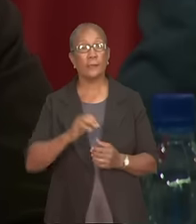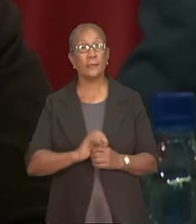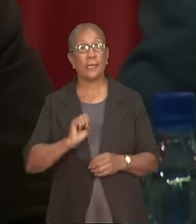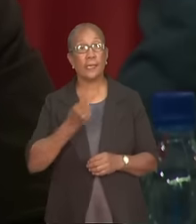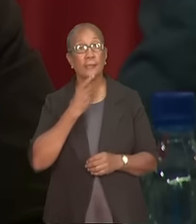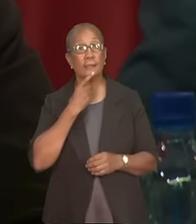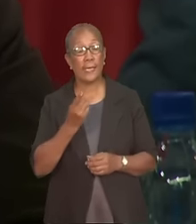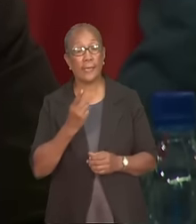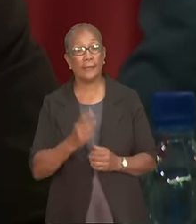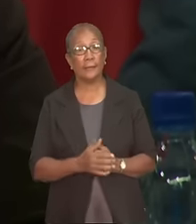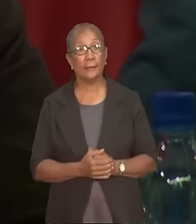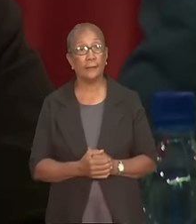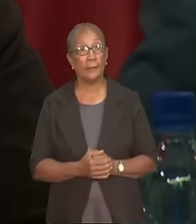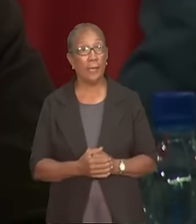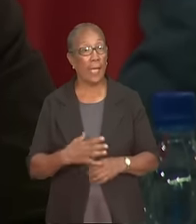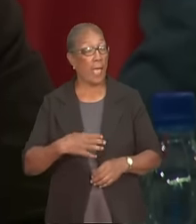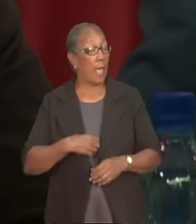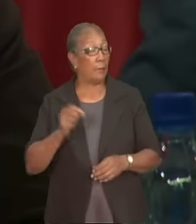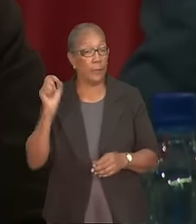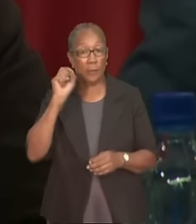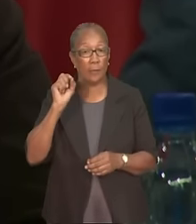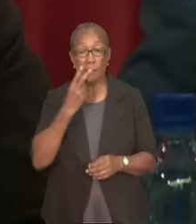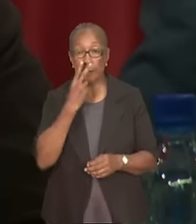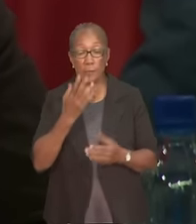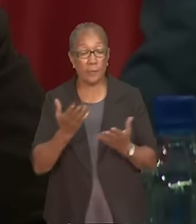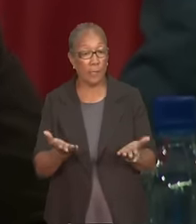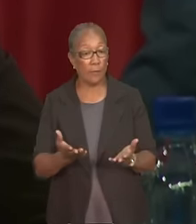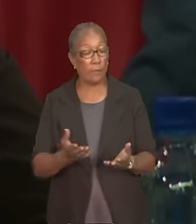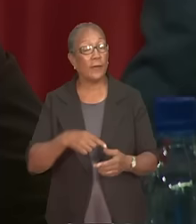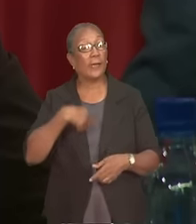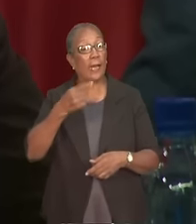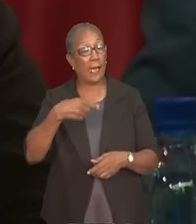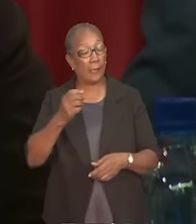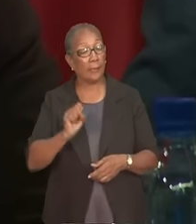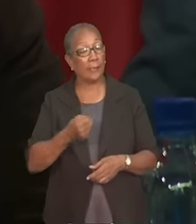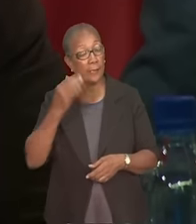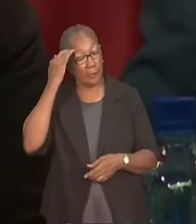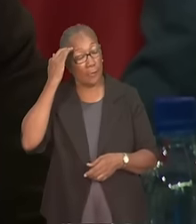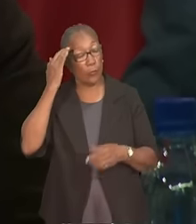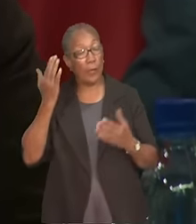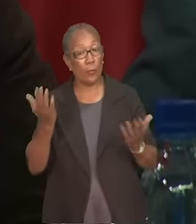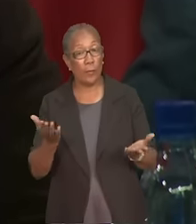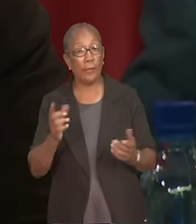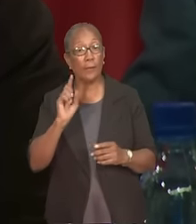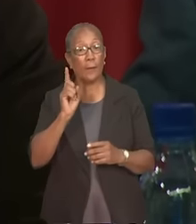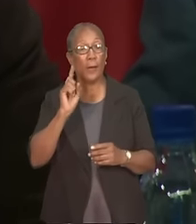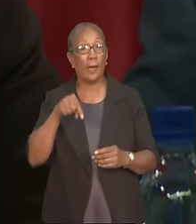ik heb niet de cijfers beschikbaar, dat kan ik later wel opsturen. Maar